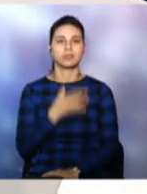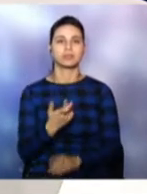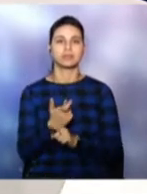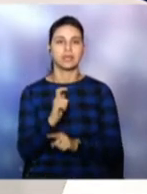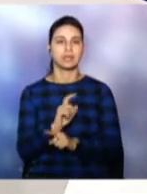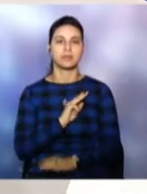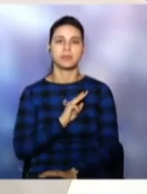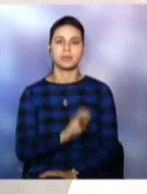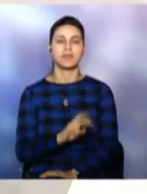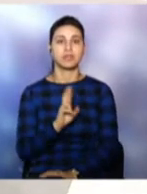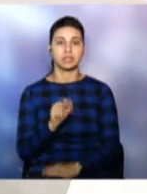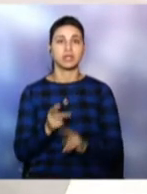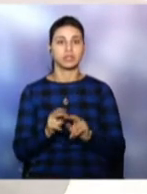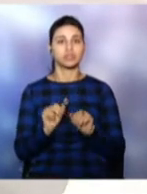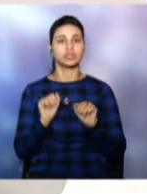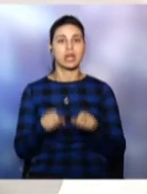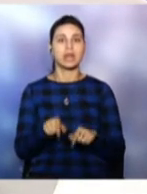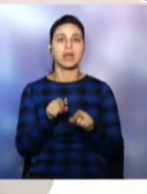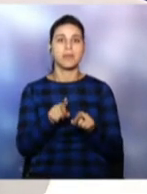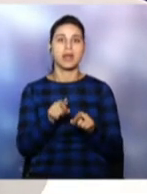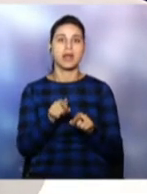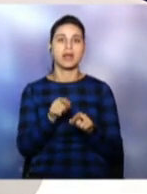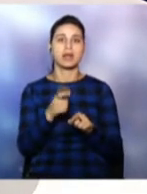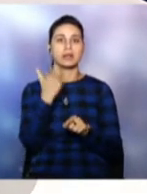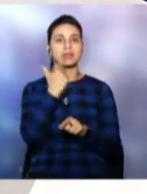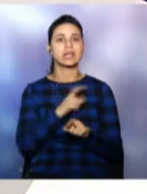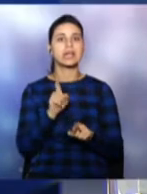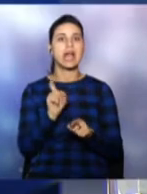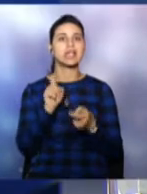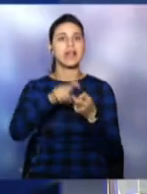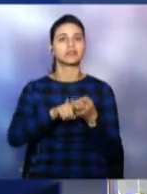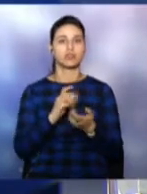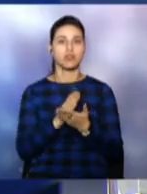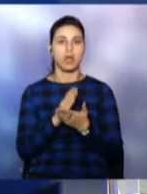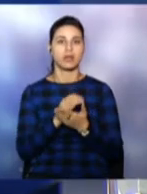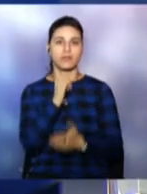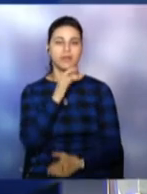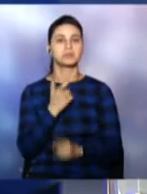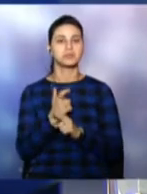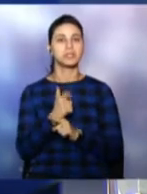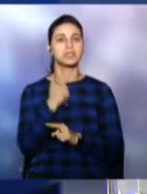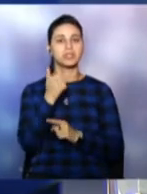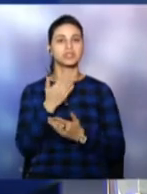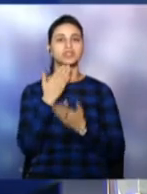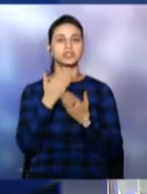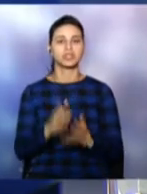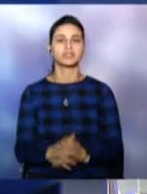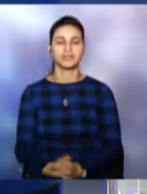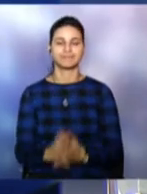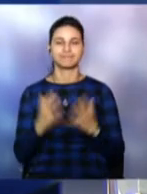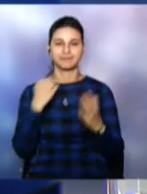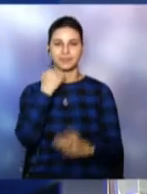და შეიძლება თუ არა იყოს ეს კოფეინის ნაკლებობასთან დაკავშირებული. კი ბატონო, რა კარგი კითხვები დაგვის. ძალიან დიდი